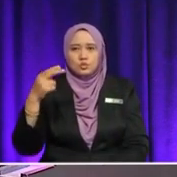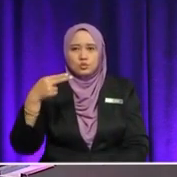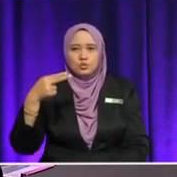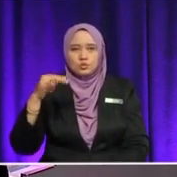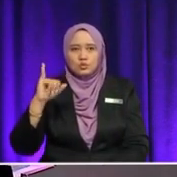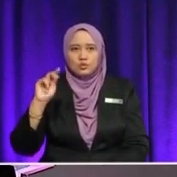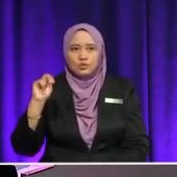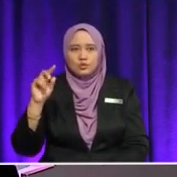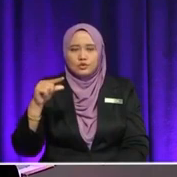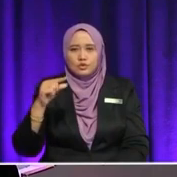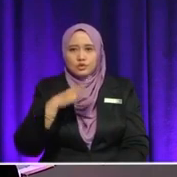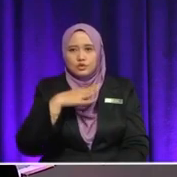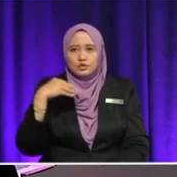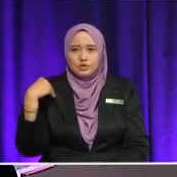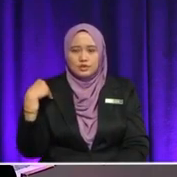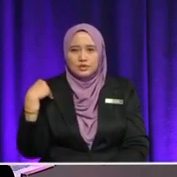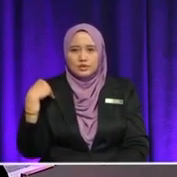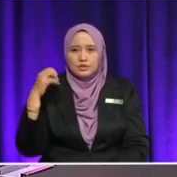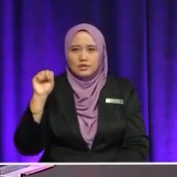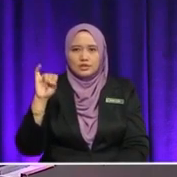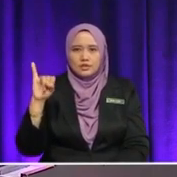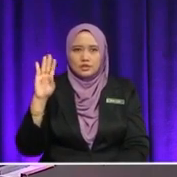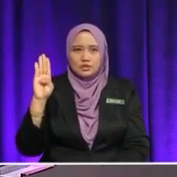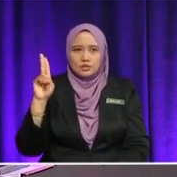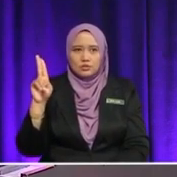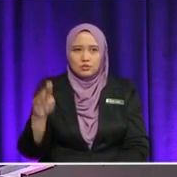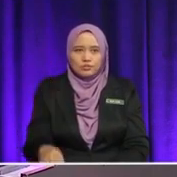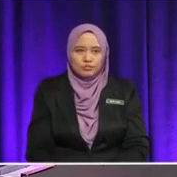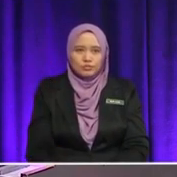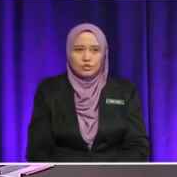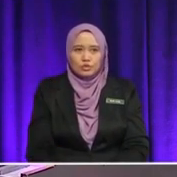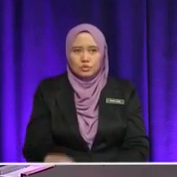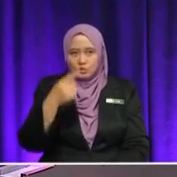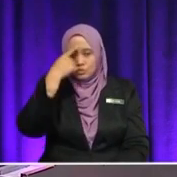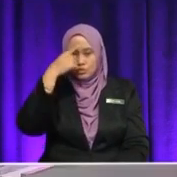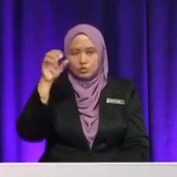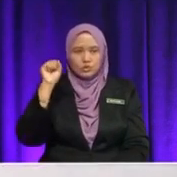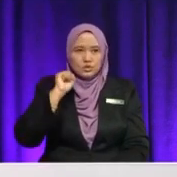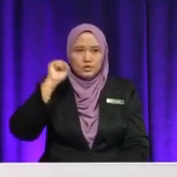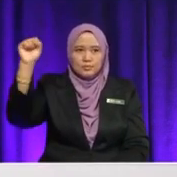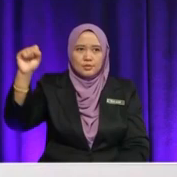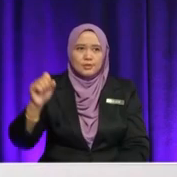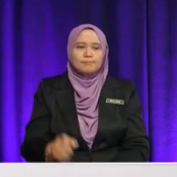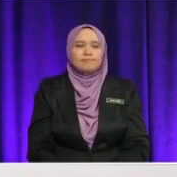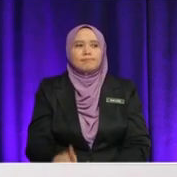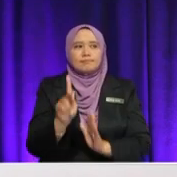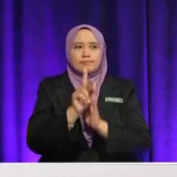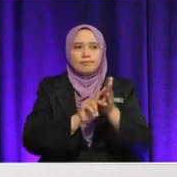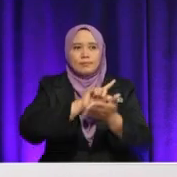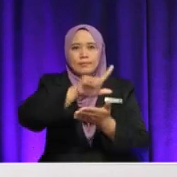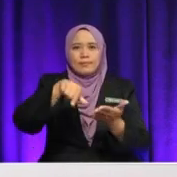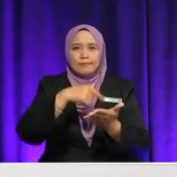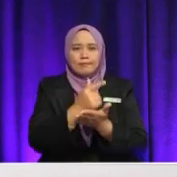Serawak amanat Ali sabbagh kawasannya adalah keseluruhan Sabah Oh oke